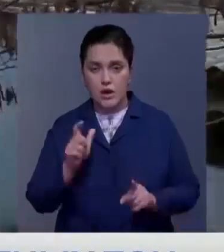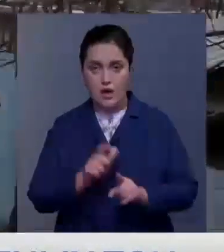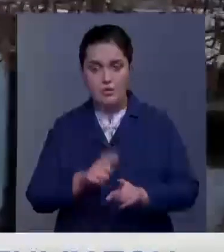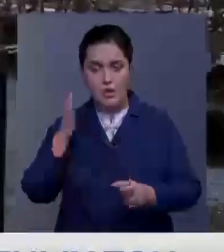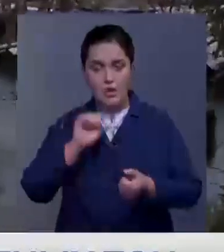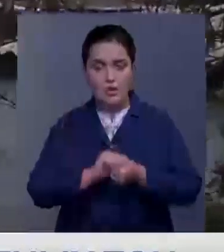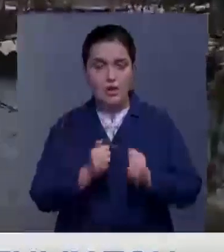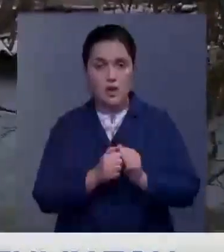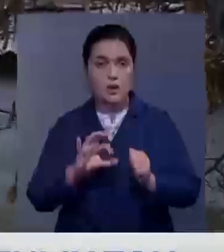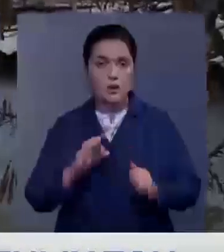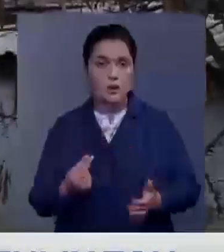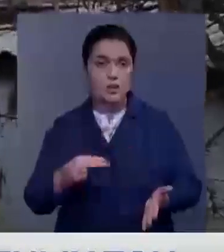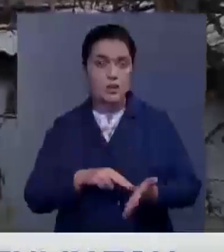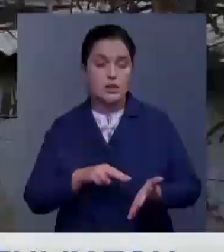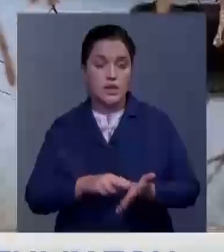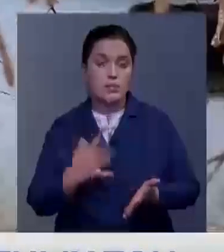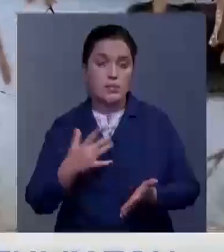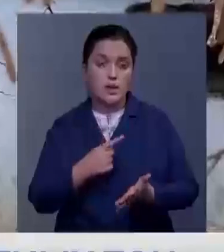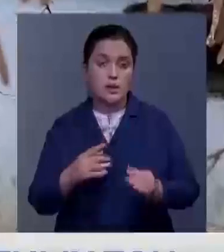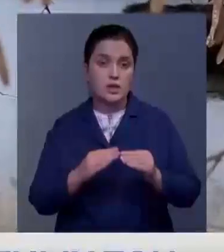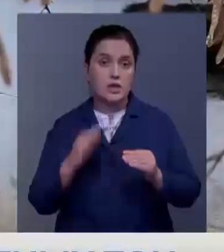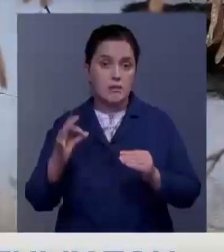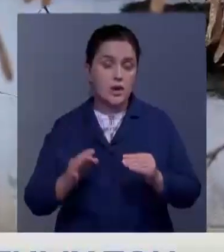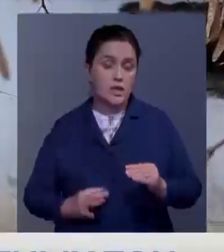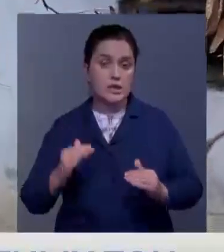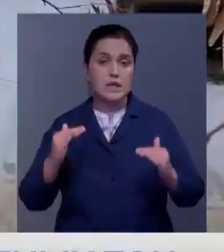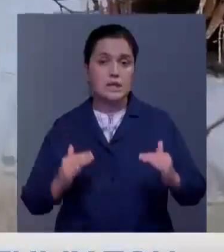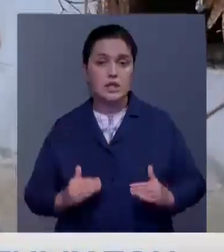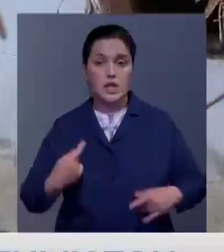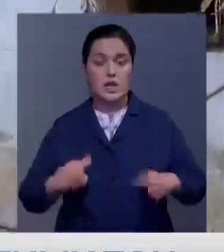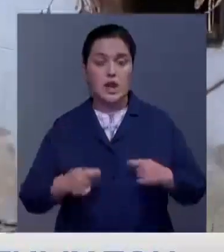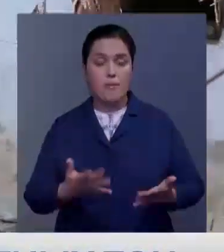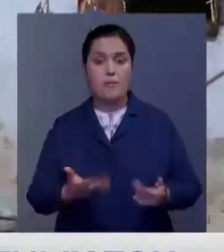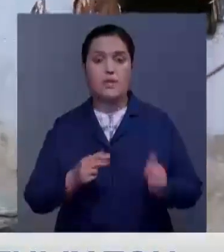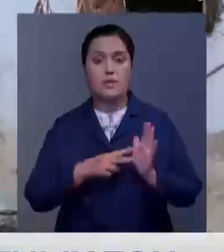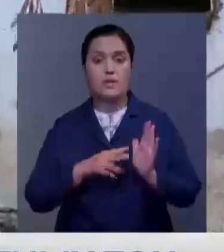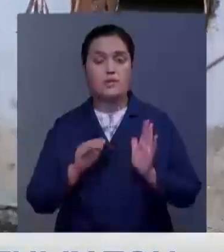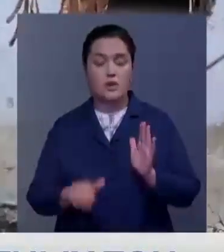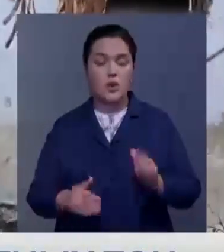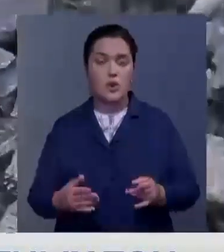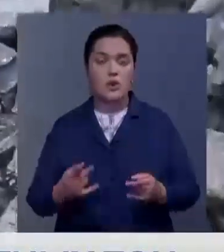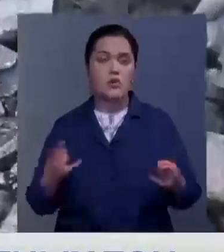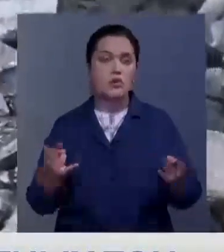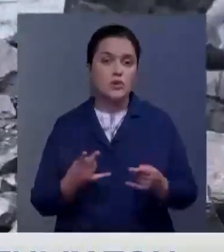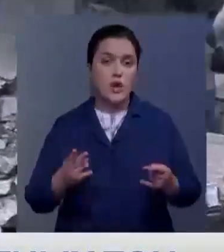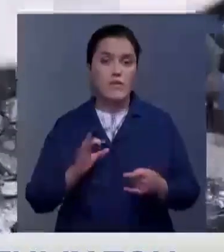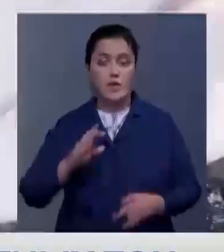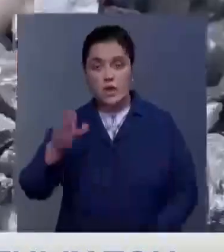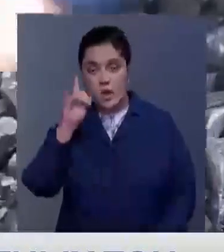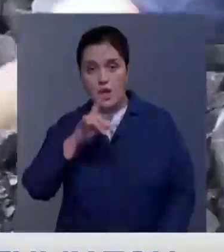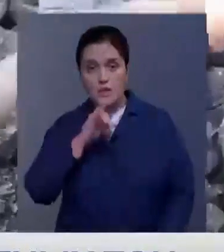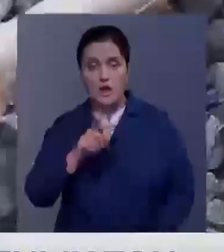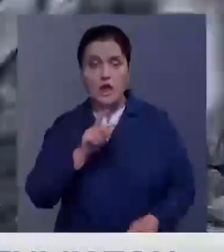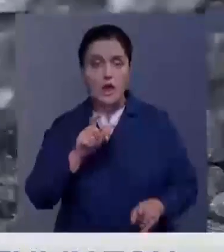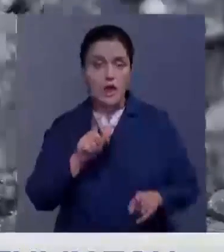Уголь по социальной цене на 5-10% ниже рыночной получат 7 тысяч нуждающихся восточно-казахстанцев. И все же с